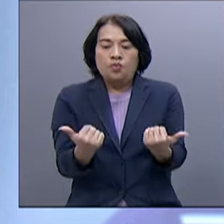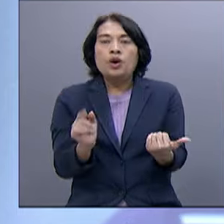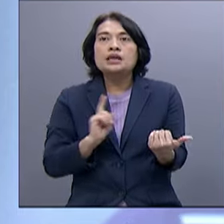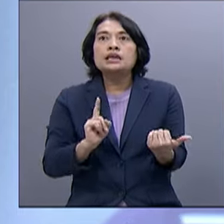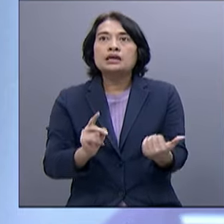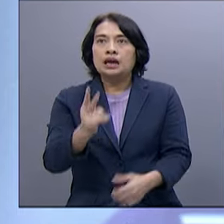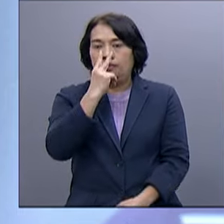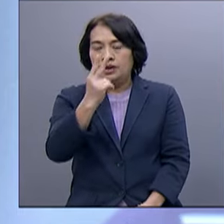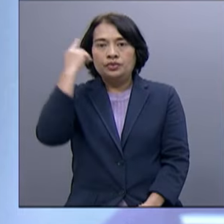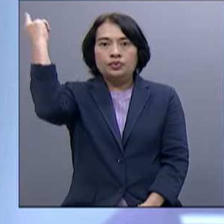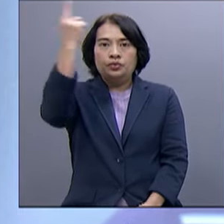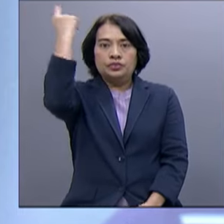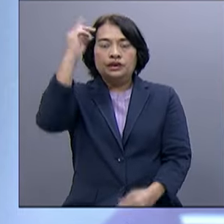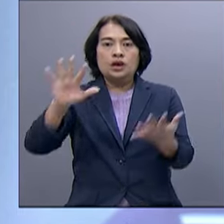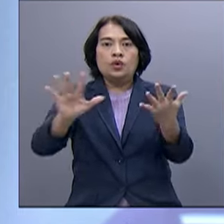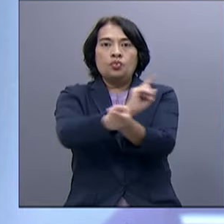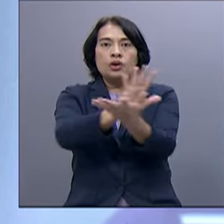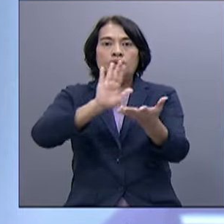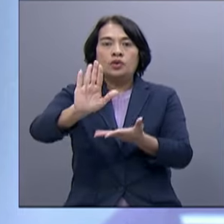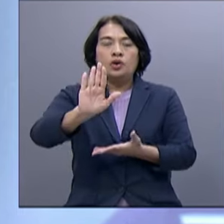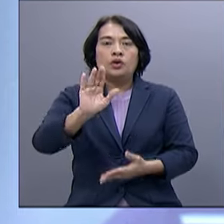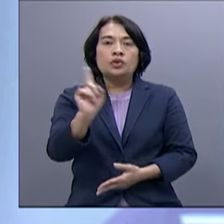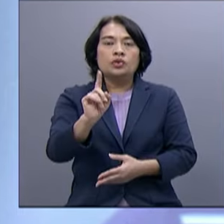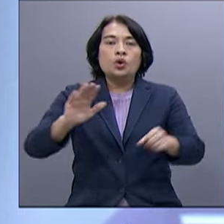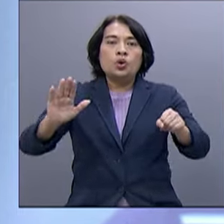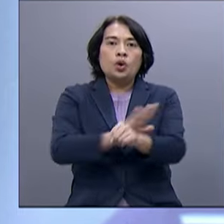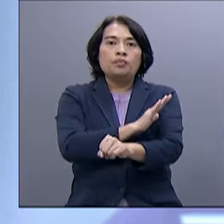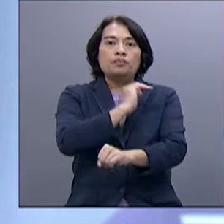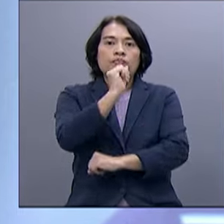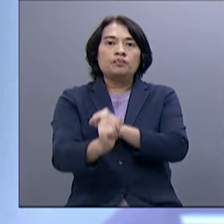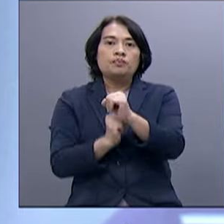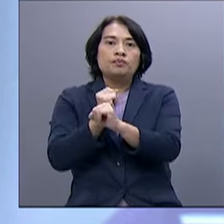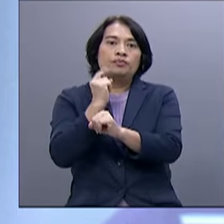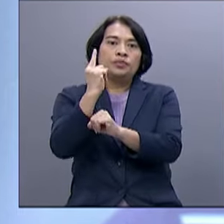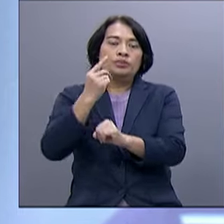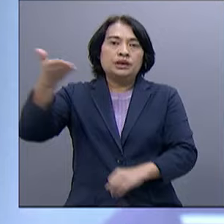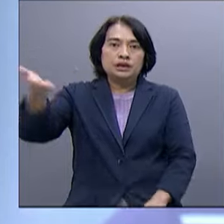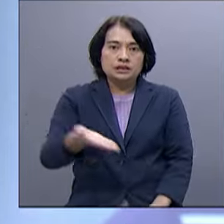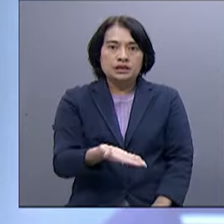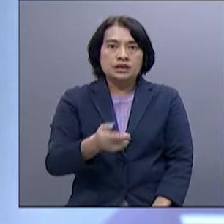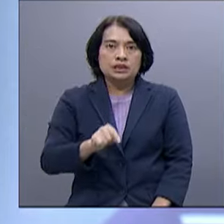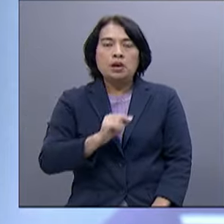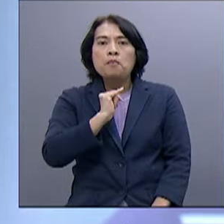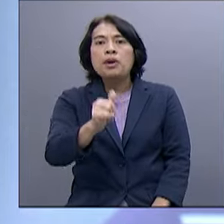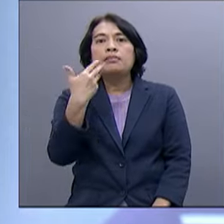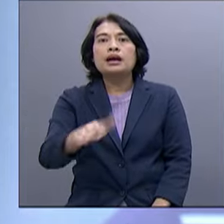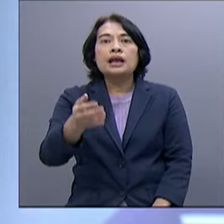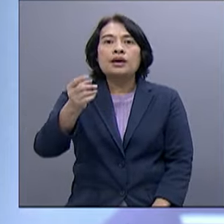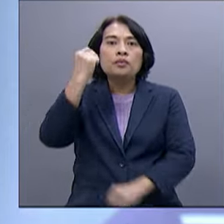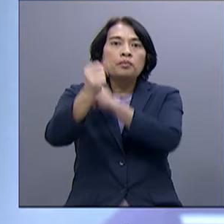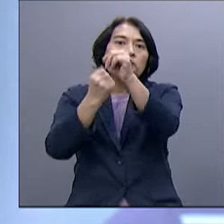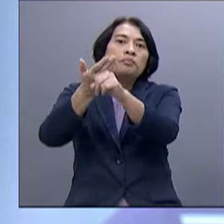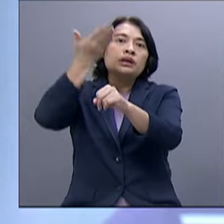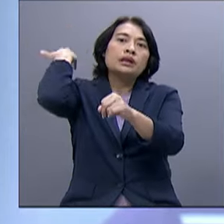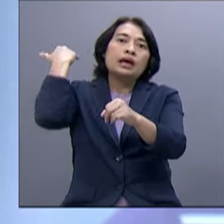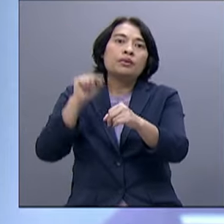นไปเที่ยวงานประเพณีดีๆที่วันนี้ครบรอบ1ปีแล้วนะครับที่มาเชิญชวนกันและหลายคนไปกันมาปีก่อนหน้านั้นติดอกติดใจครับ